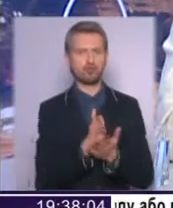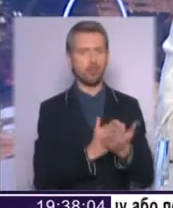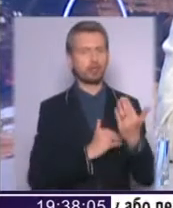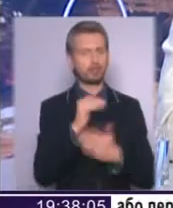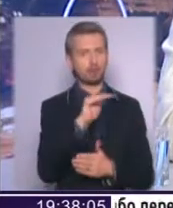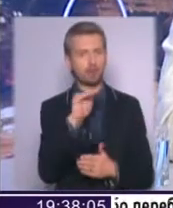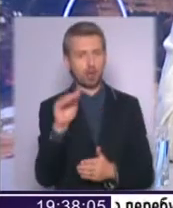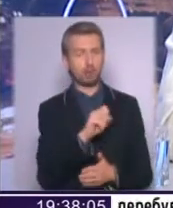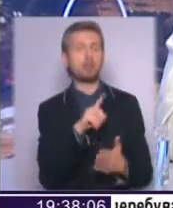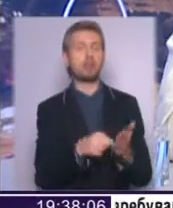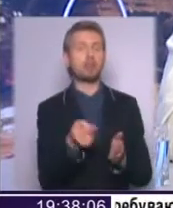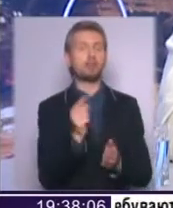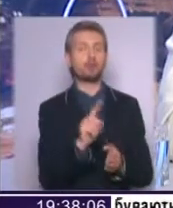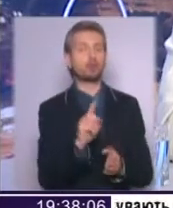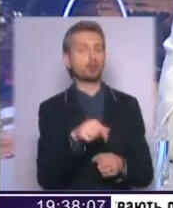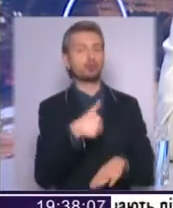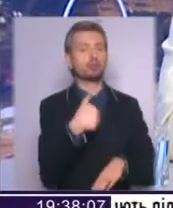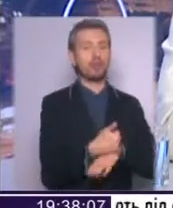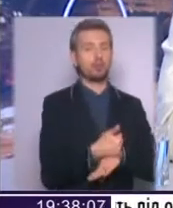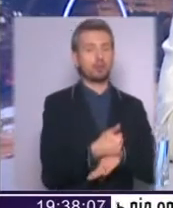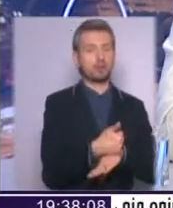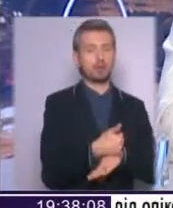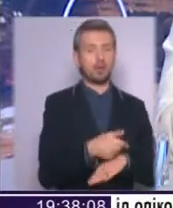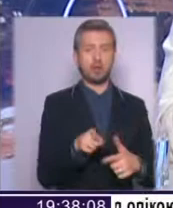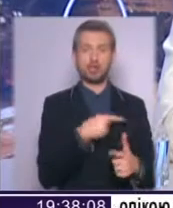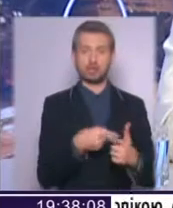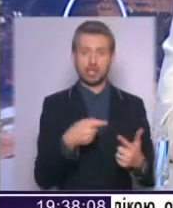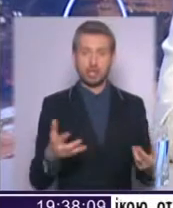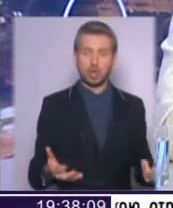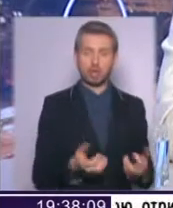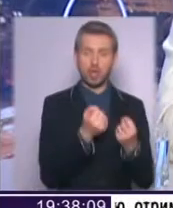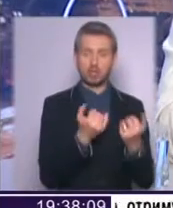питання в тому стоїть, що пріоритетніше. Чи рятувати зараз від